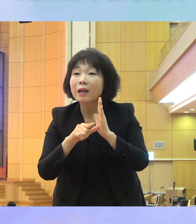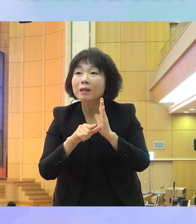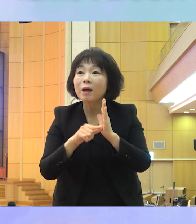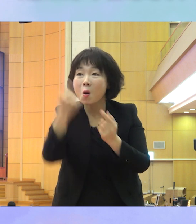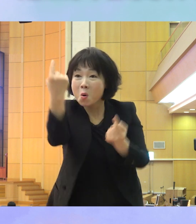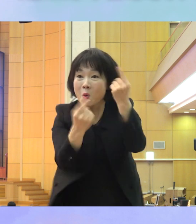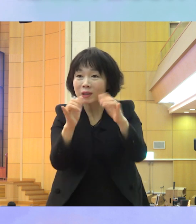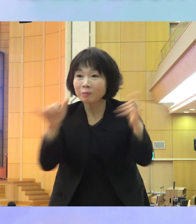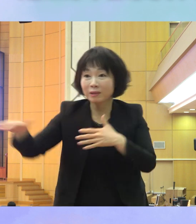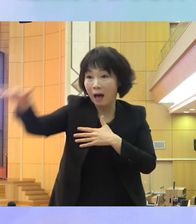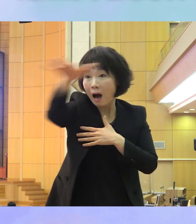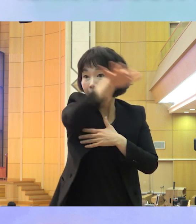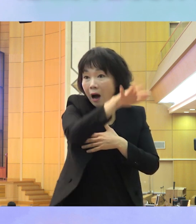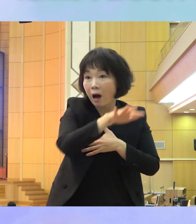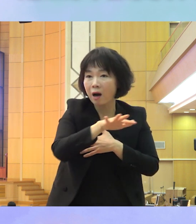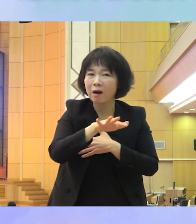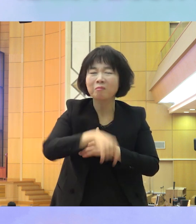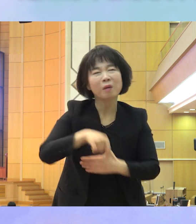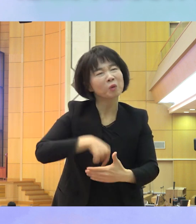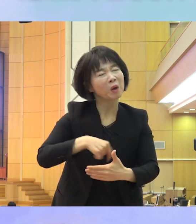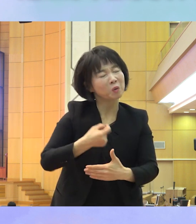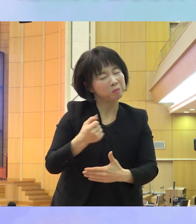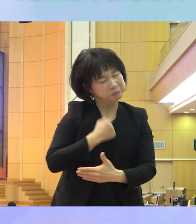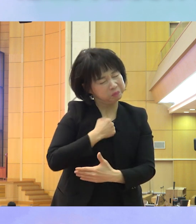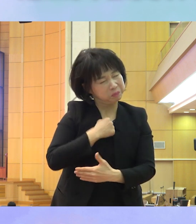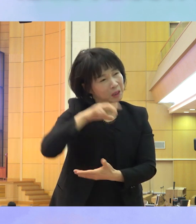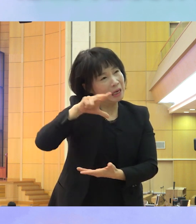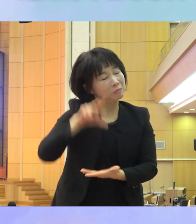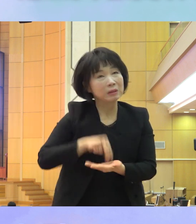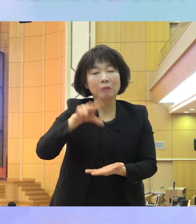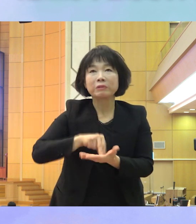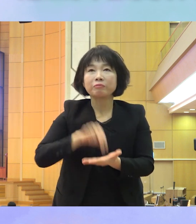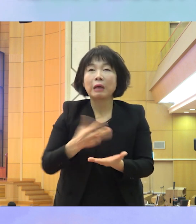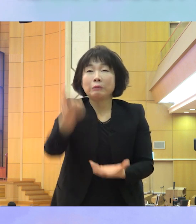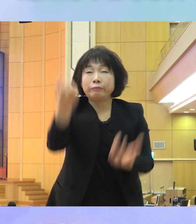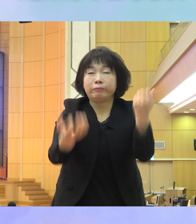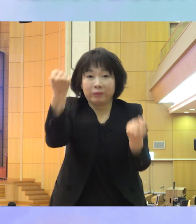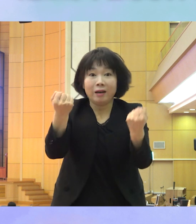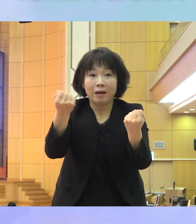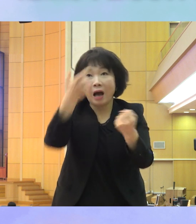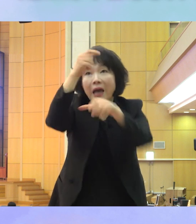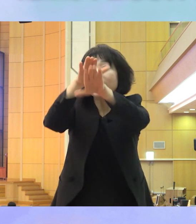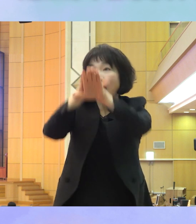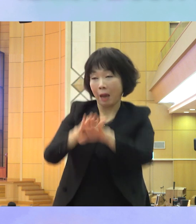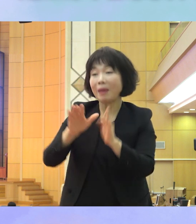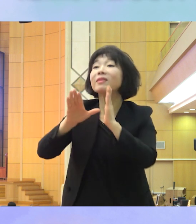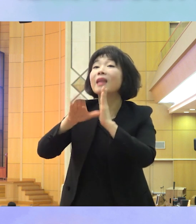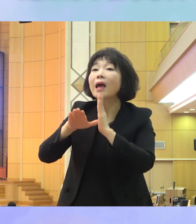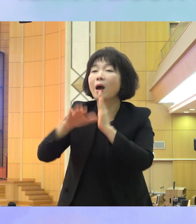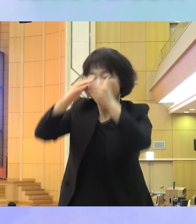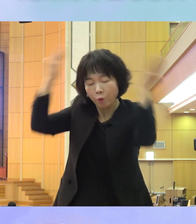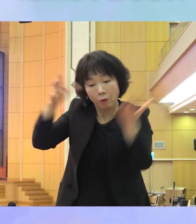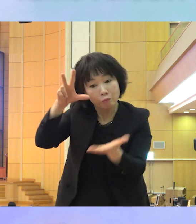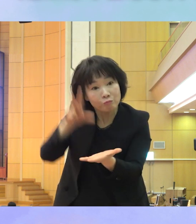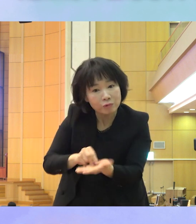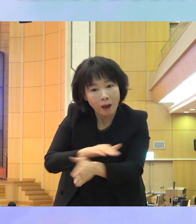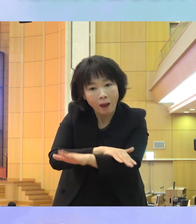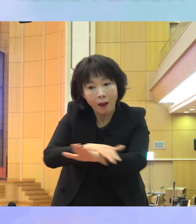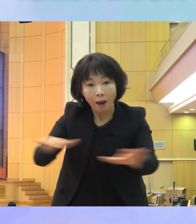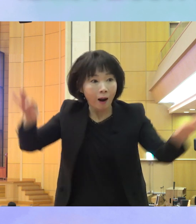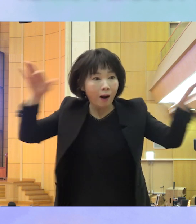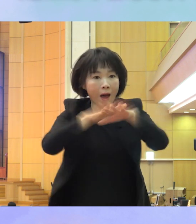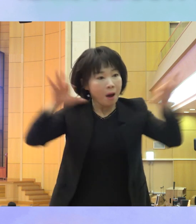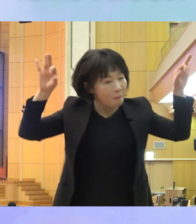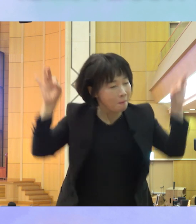나온 사랑하는 성도님들, 어떠한 문제가 있을지라도 마음과 정성을 다하여 예배 드릴 때에 모든 문제가